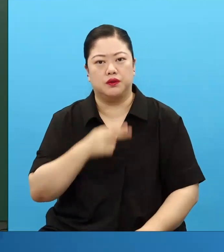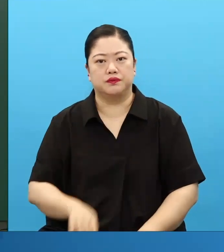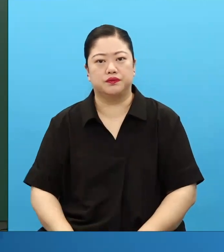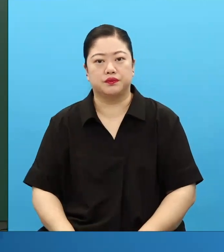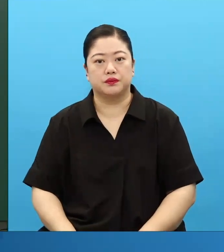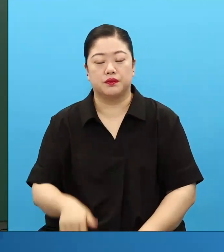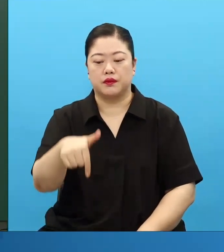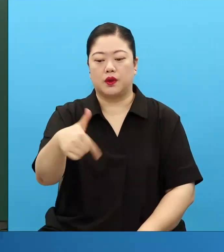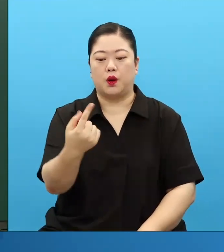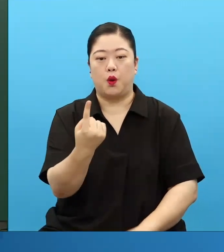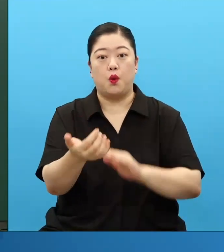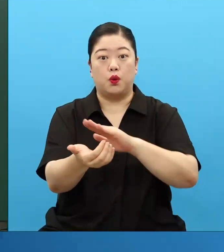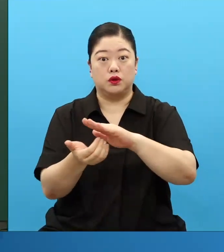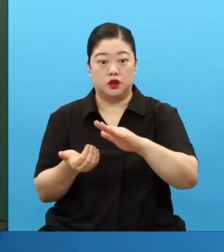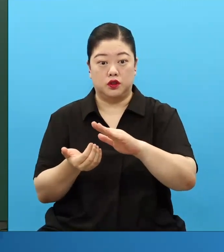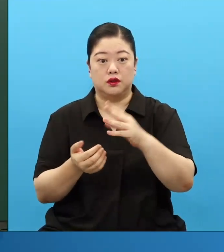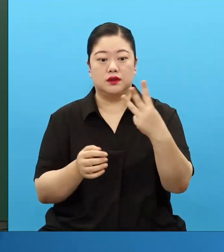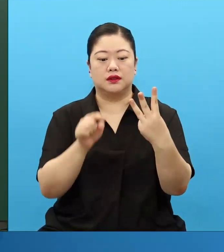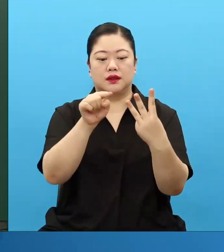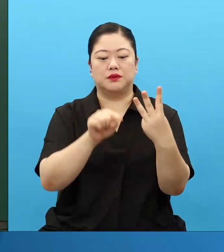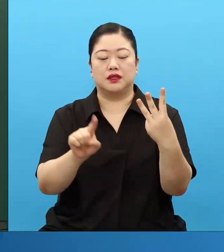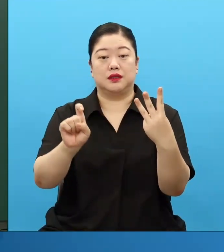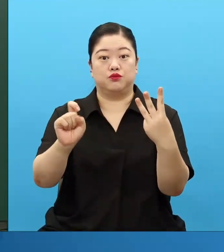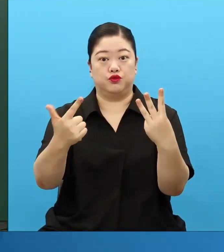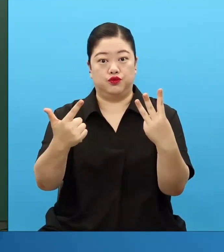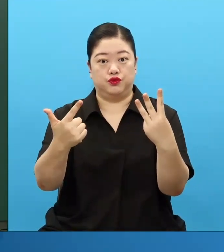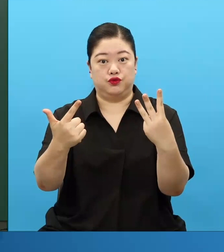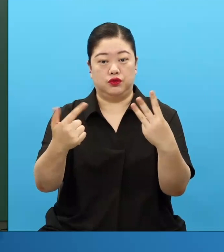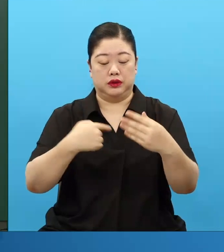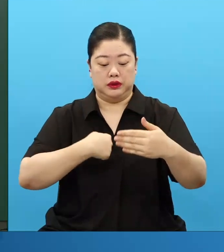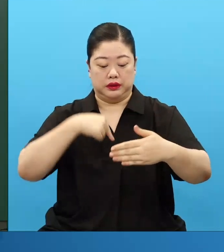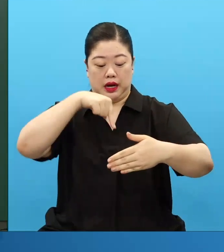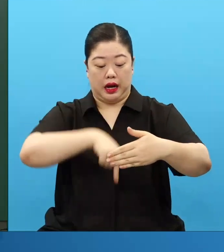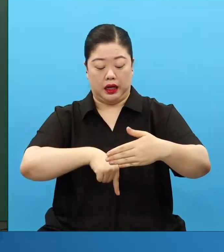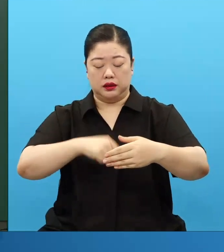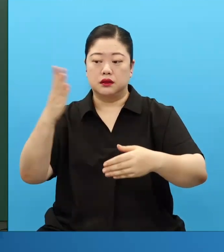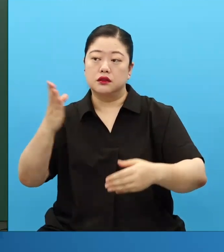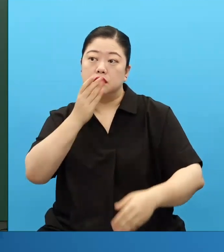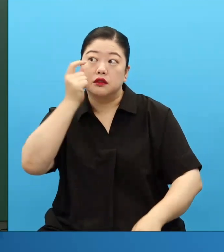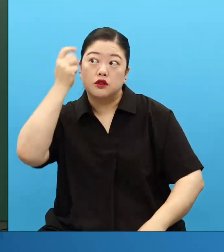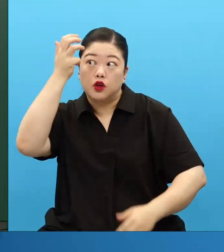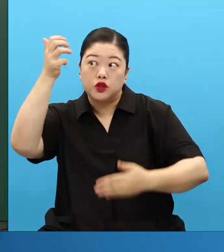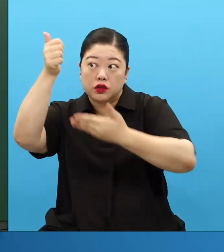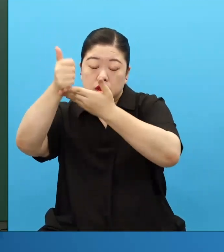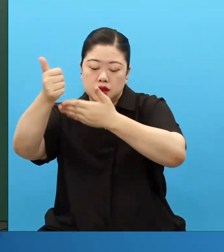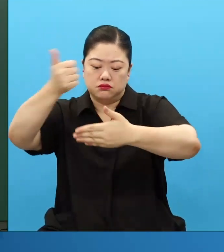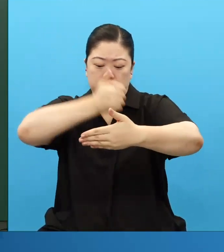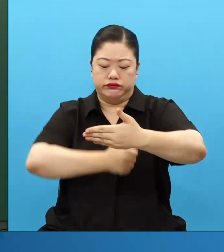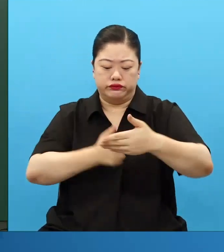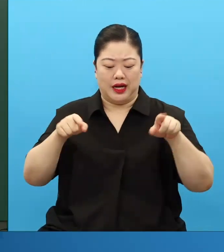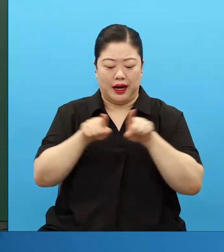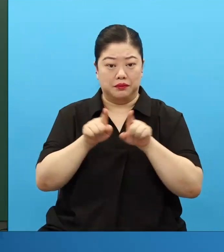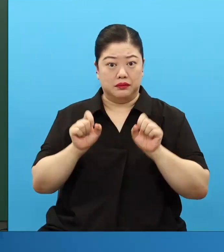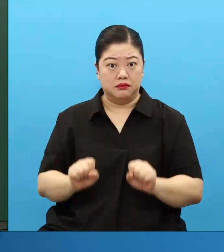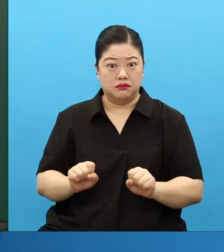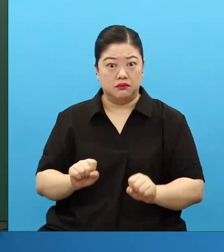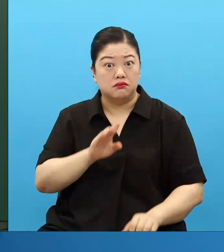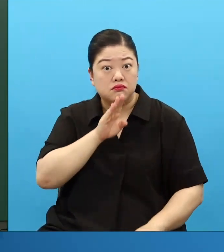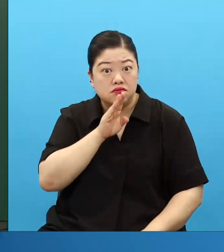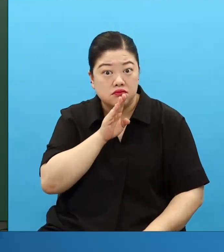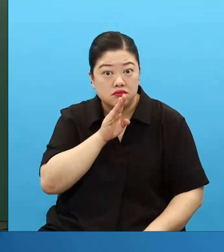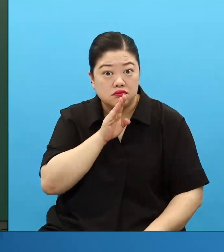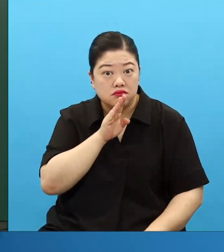exist even now, but they would have fishermen who would go out to sea. 그리고 크게 무슨 어업을 하는 게 아니기 때문에 다 가난해요. And they weren't running any large businesses.